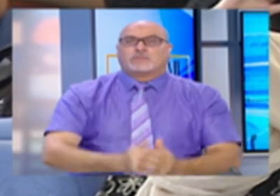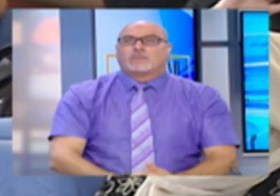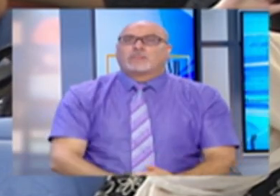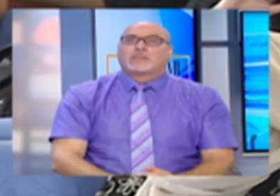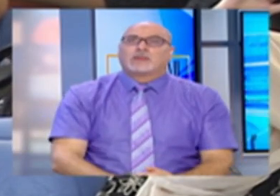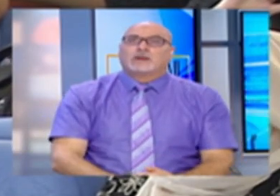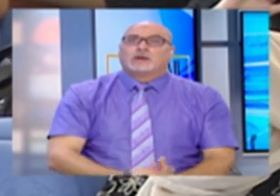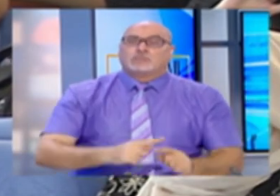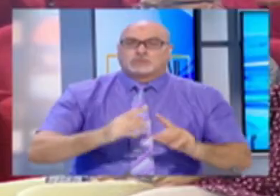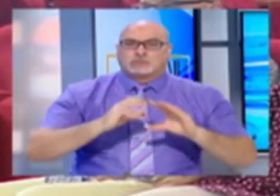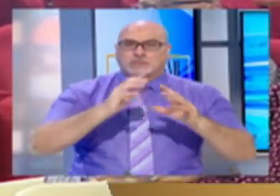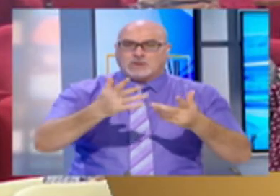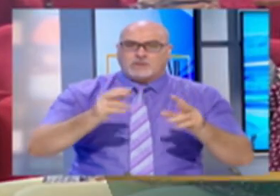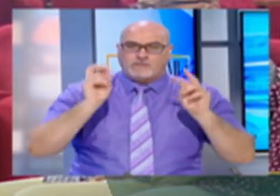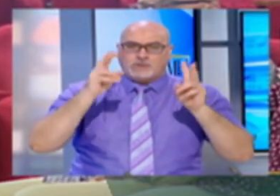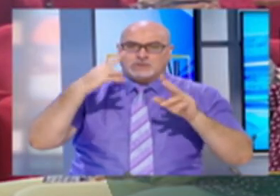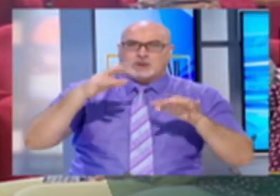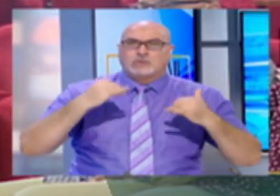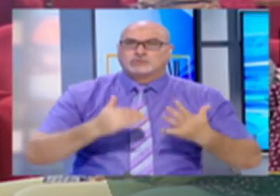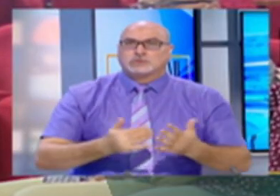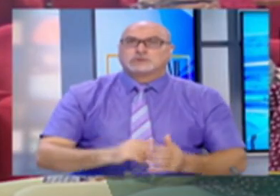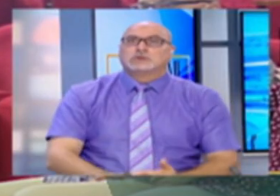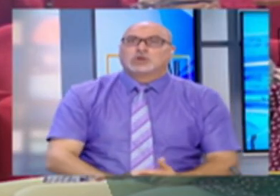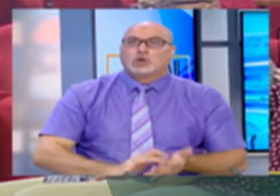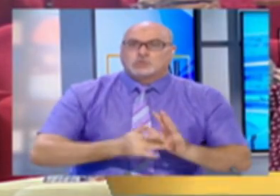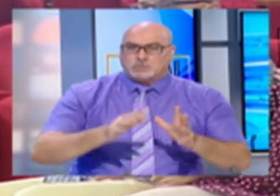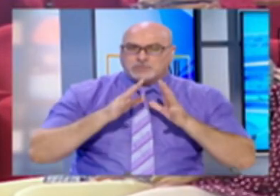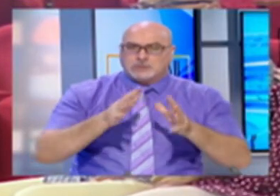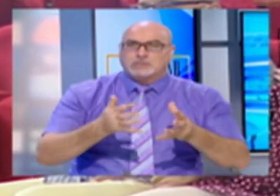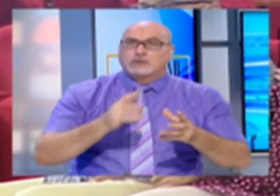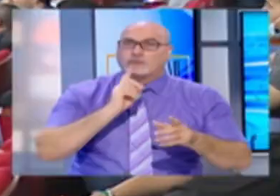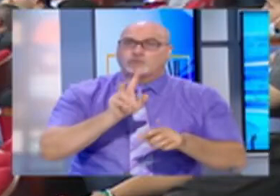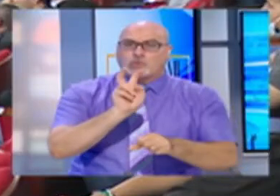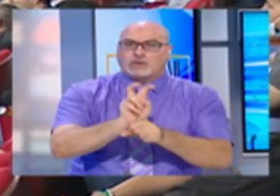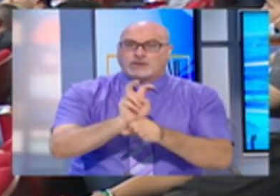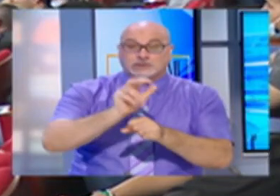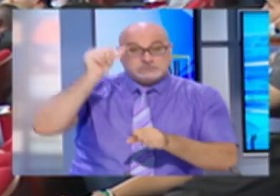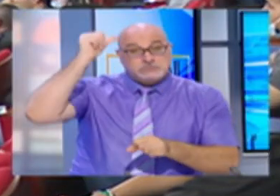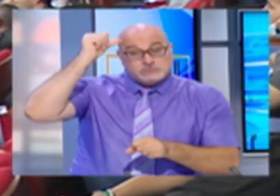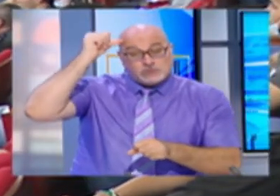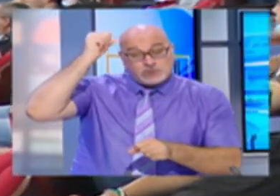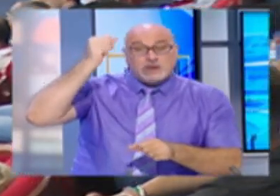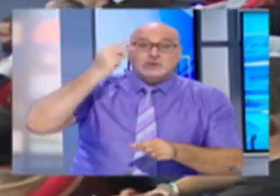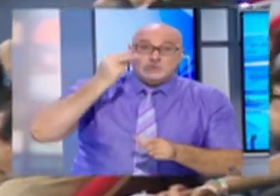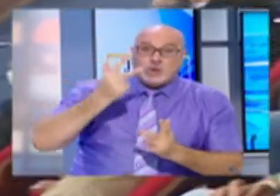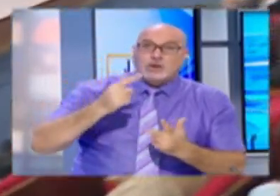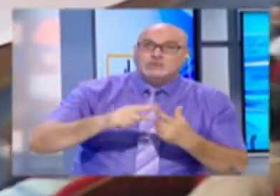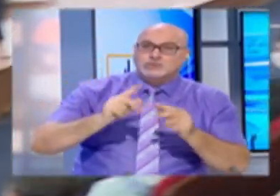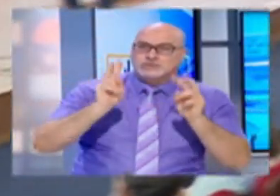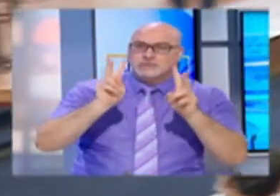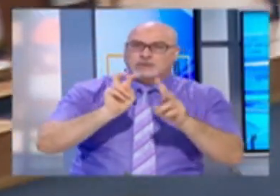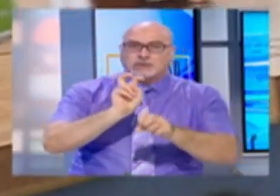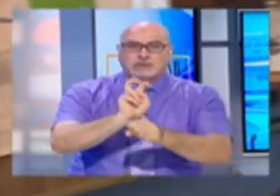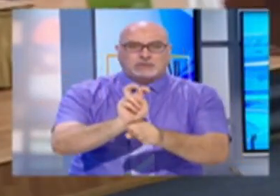ووفاء لرموز الأمة الجزائرية، أجمع المشاركون على ضرورة حفظ الذاكرة الوطنية وصون مكانة رموزها